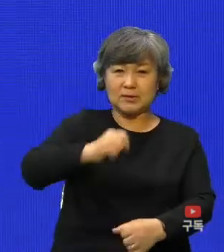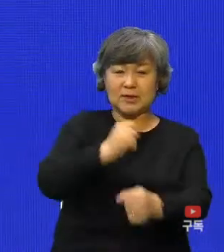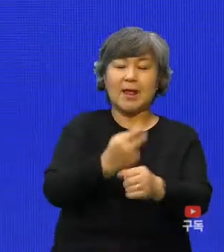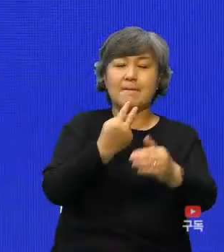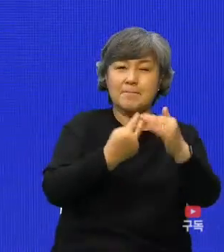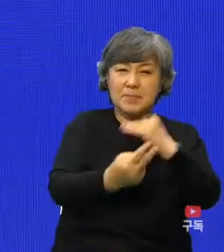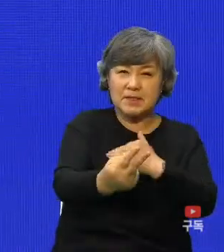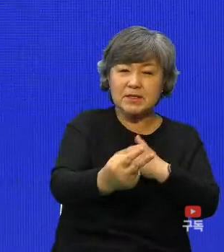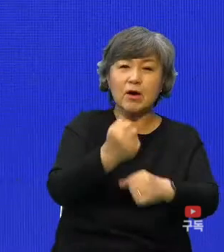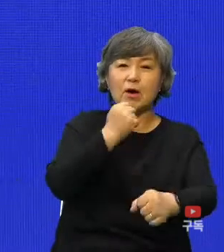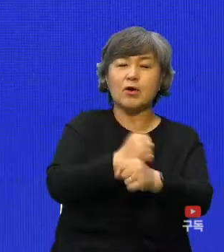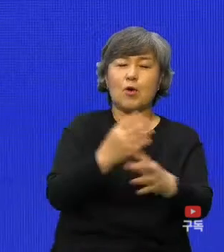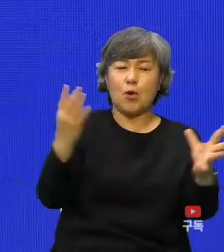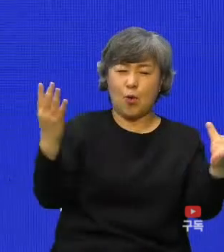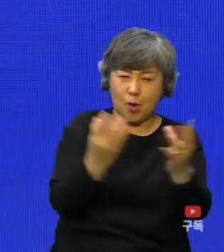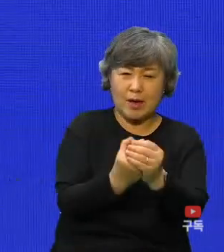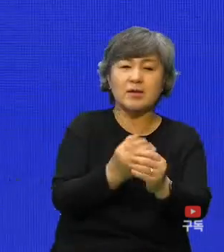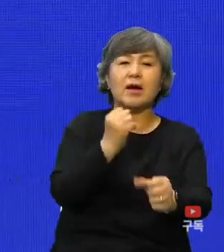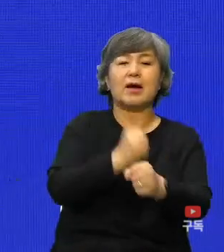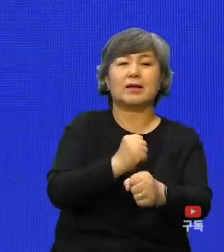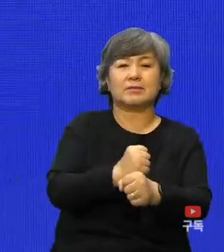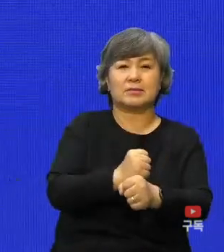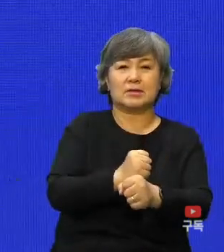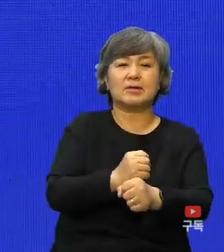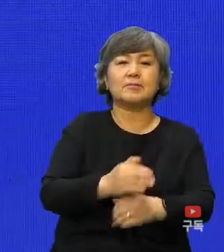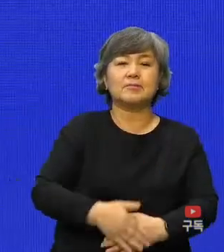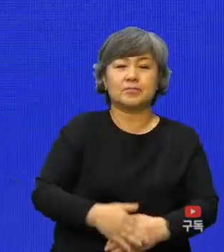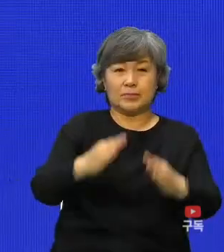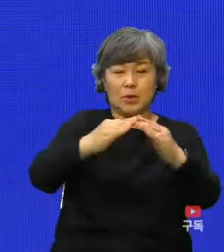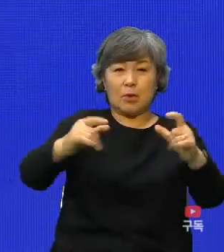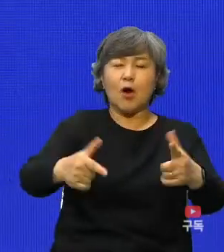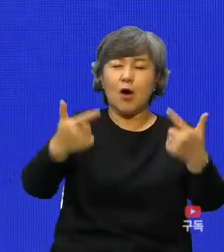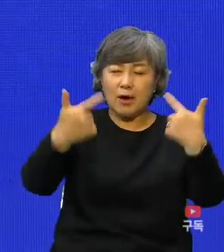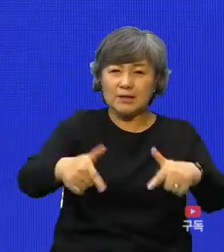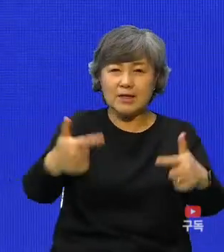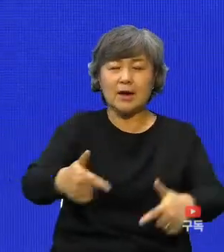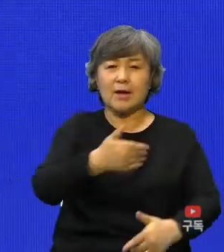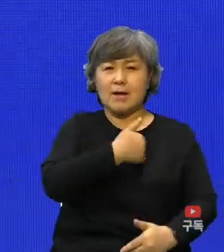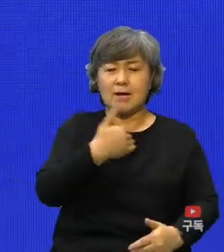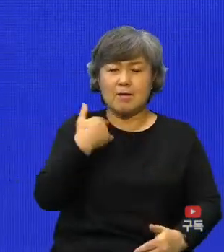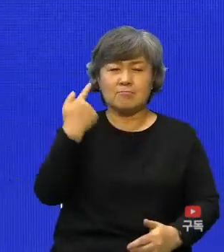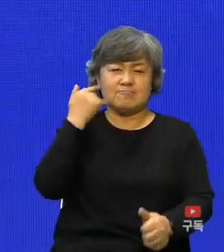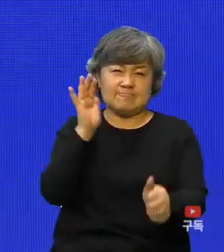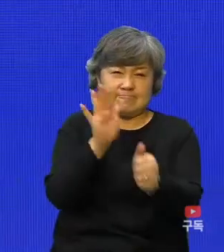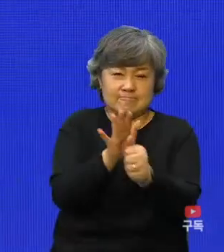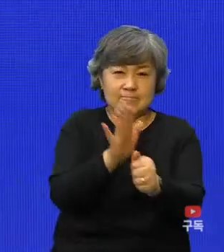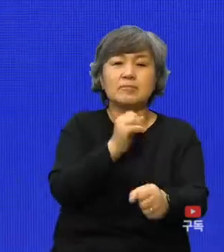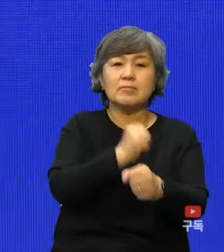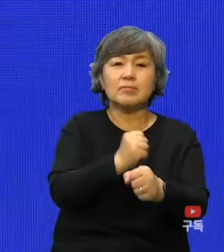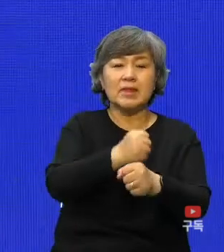비전을 승계해서 완성시켜 나가겠습니다. 전북은 언제나 강력한 높은 지지율로